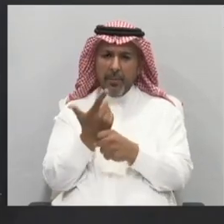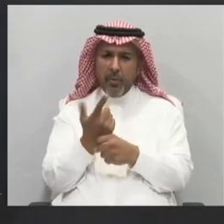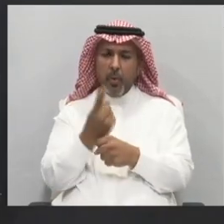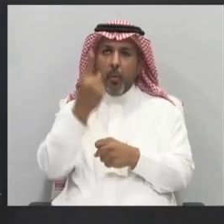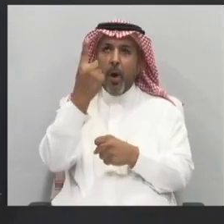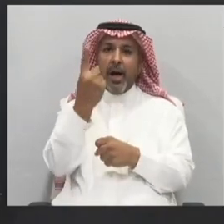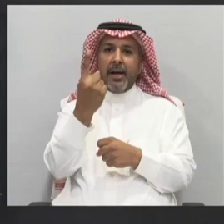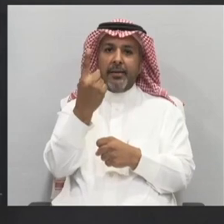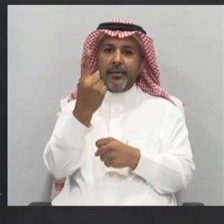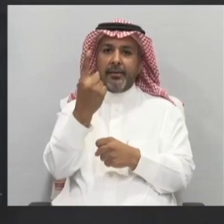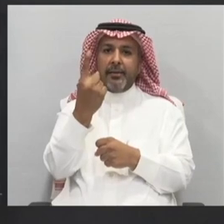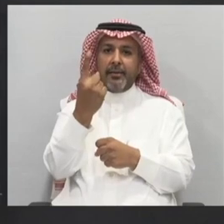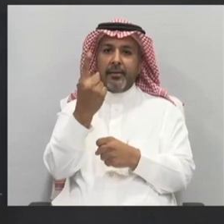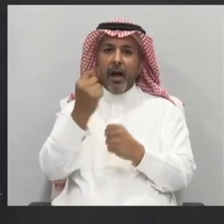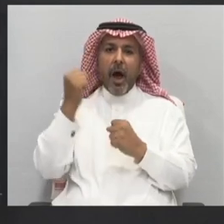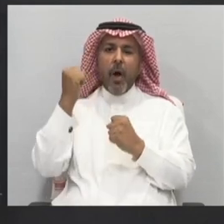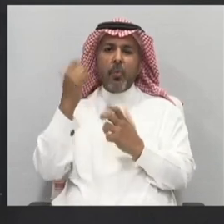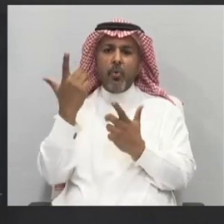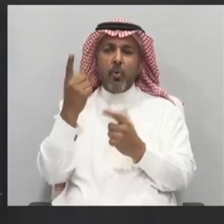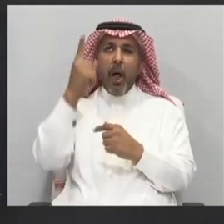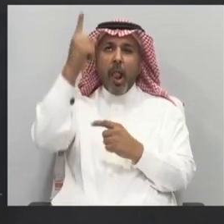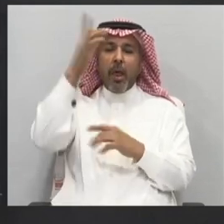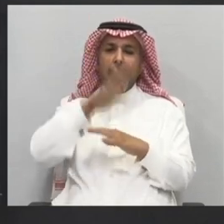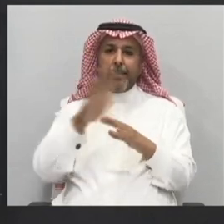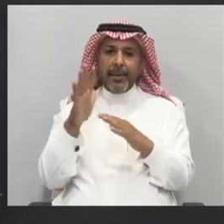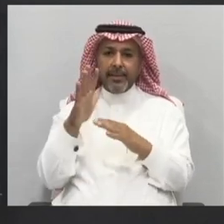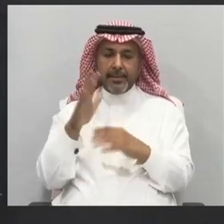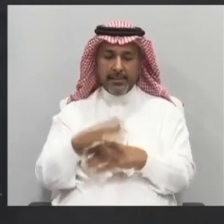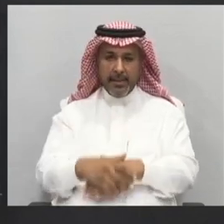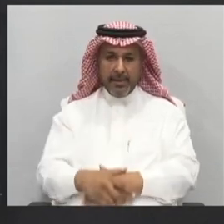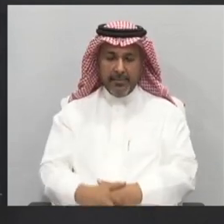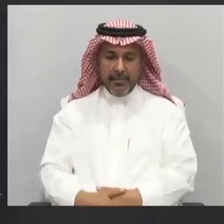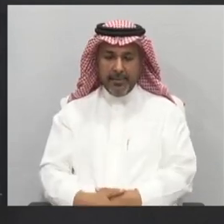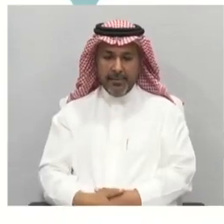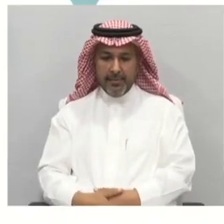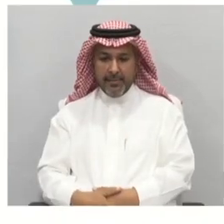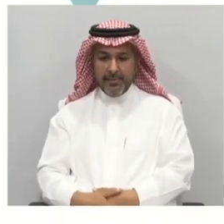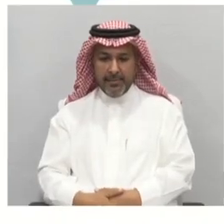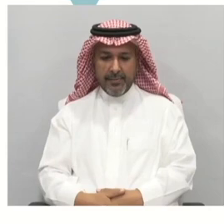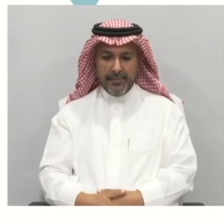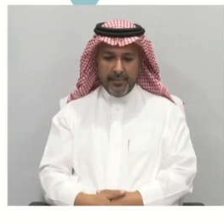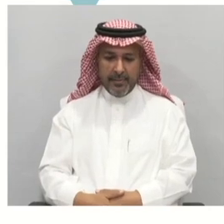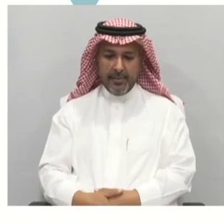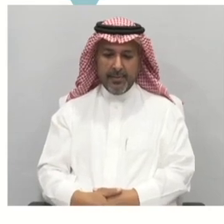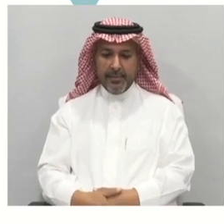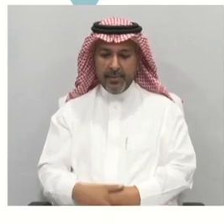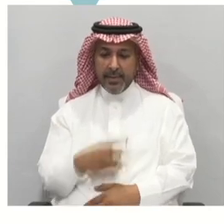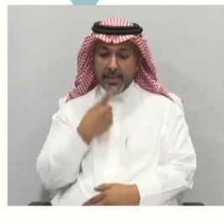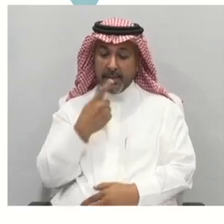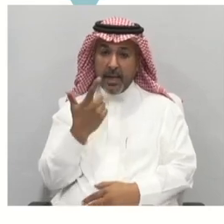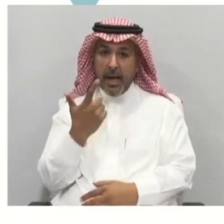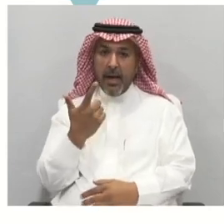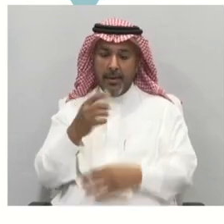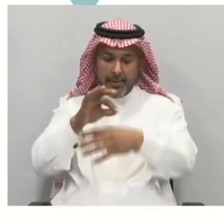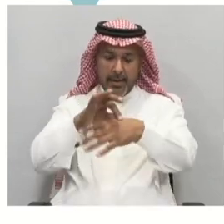على ان الله موجود هذا سؤال مهم الجواب لانها امور خارجه عن